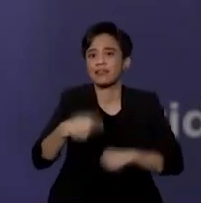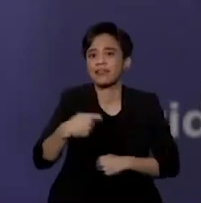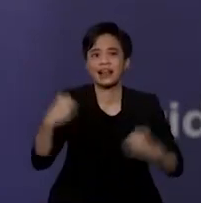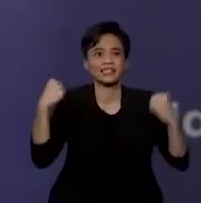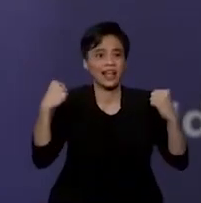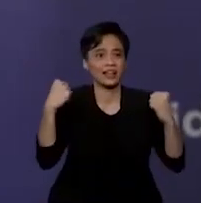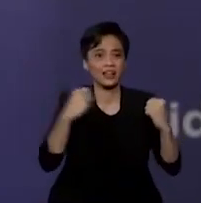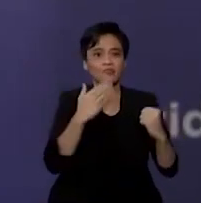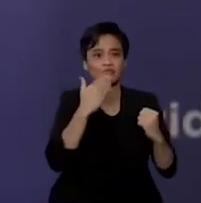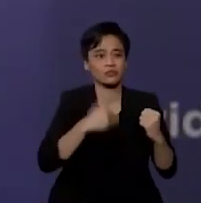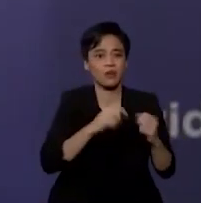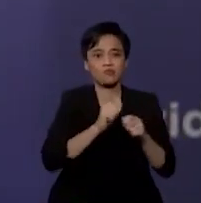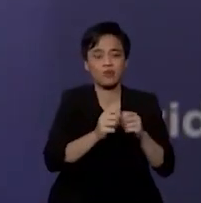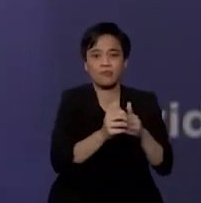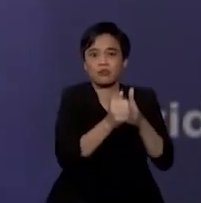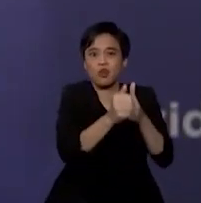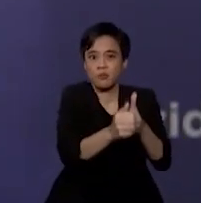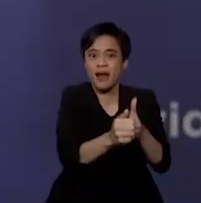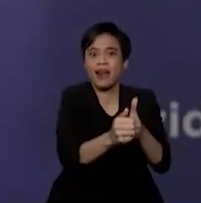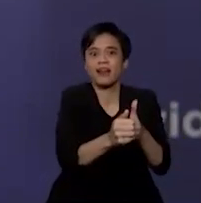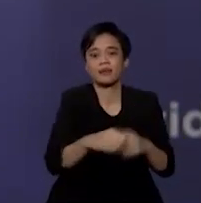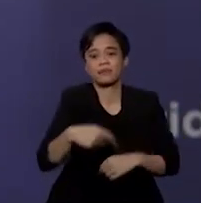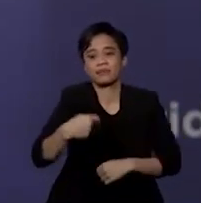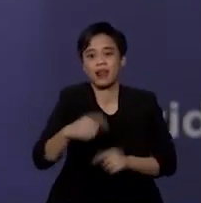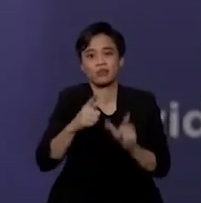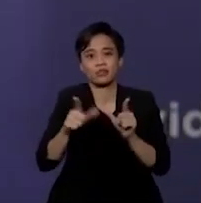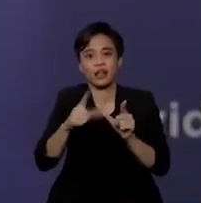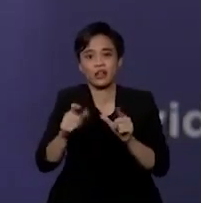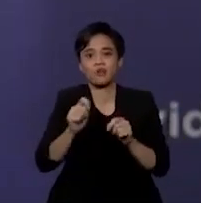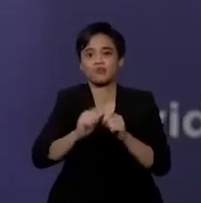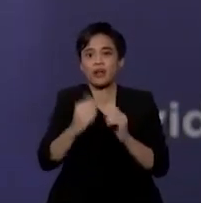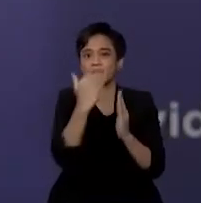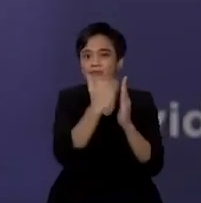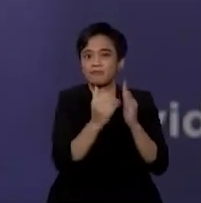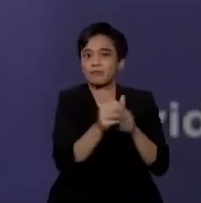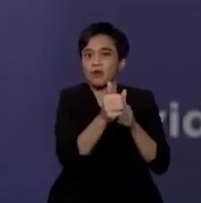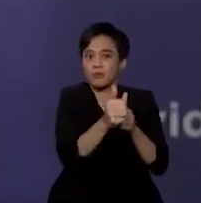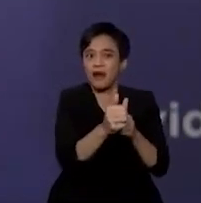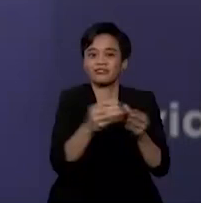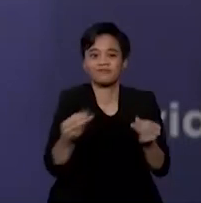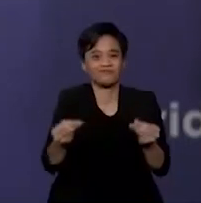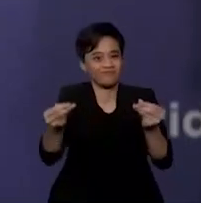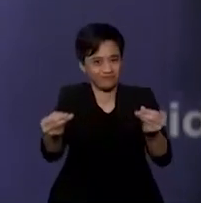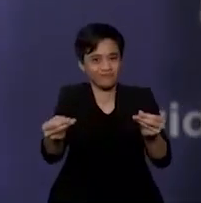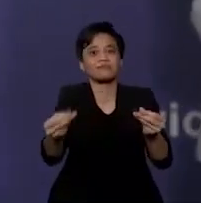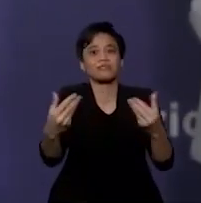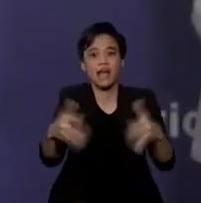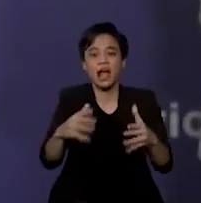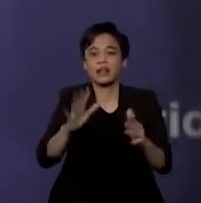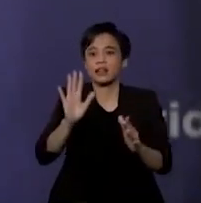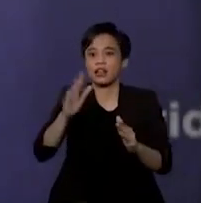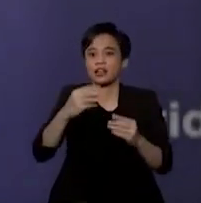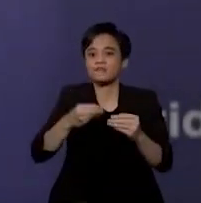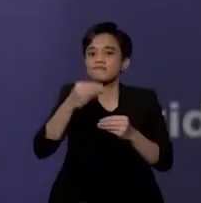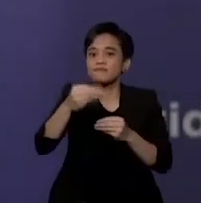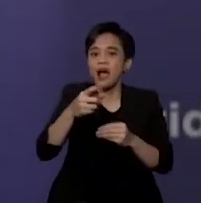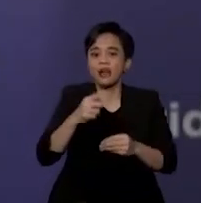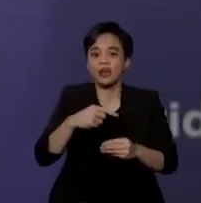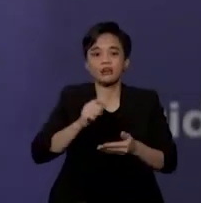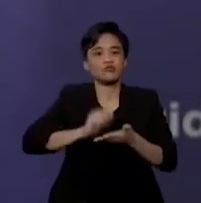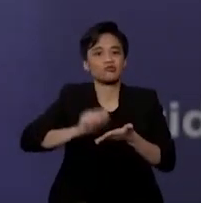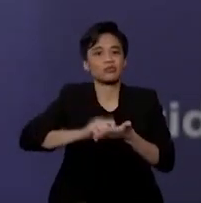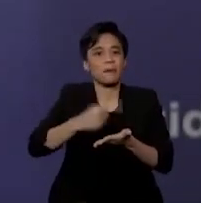dan Menteri Pariwisata, kami segera menuliskan, memberikan perintah kepada